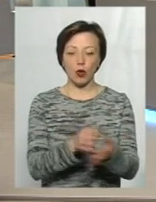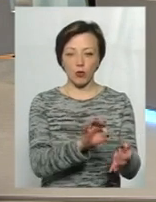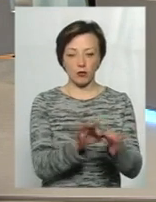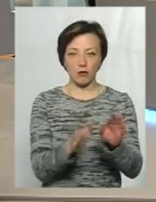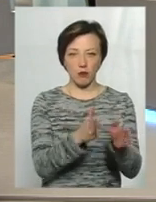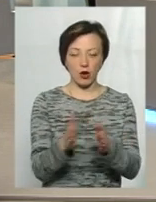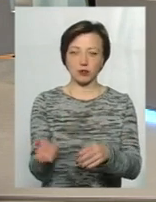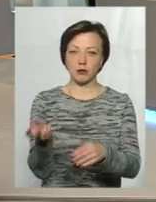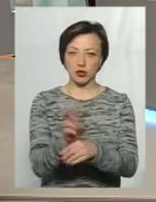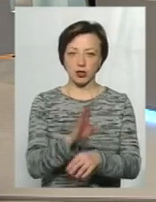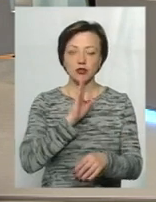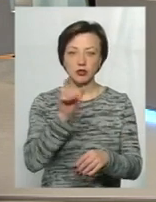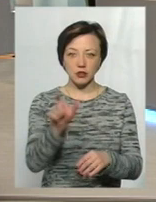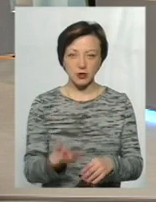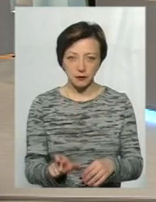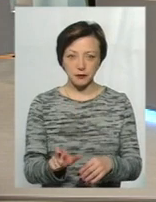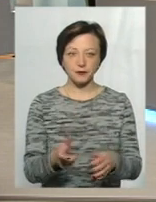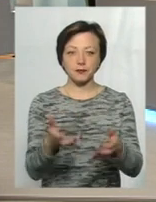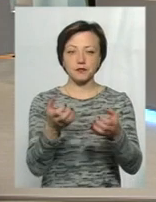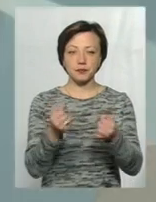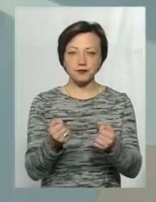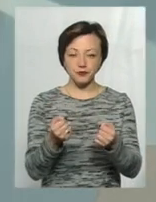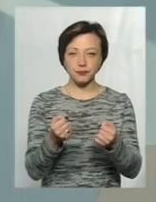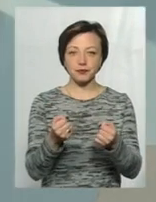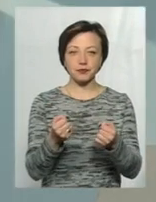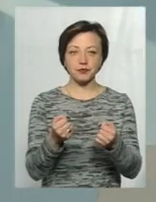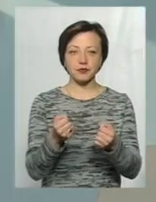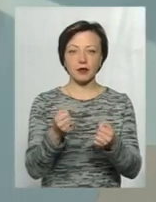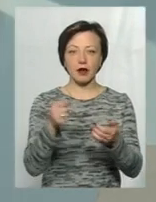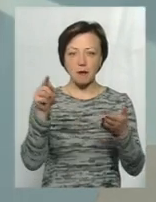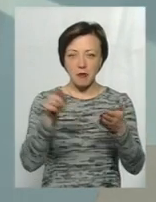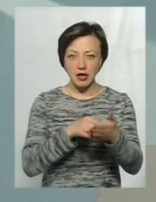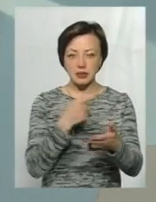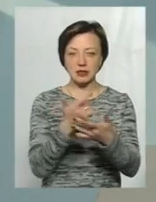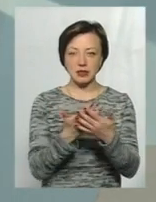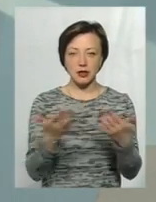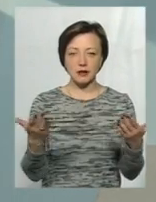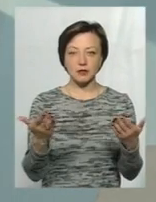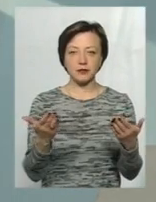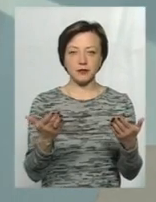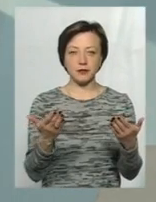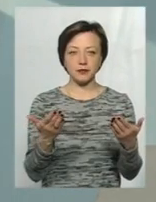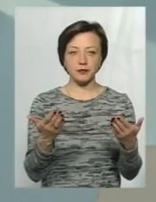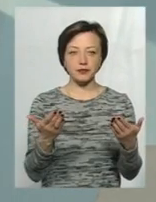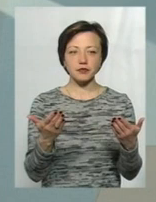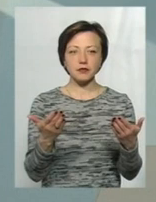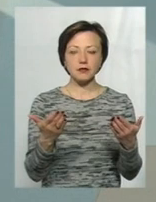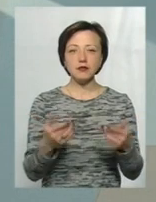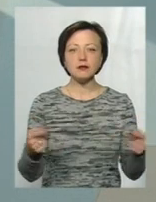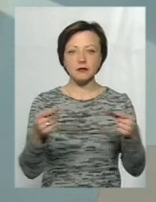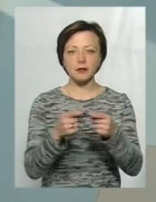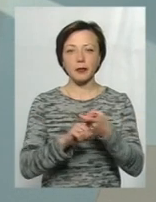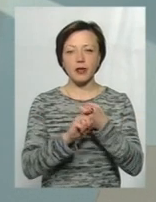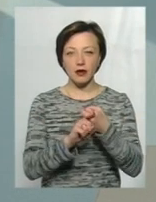алгоритму. Прийшла жінка, беруться маски, беруться на певну інфекцію,